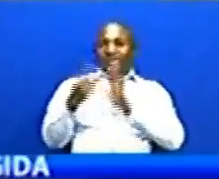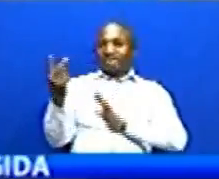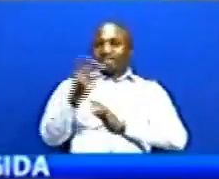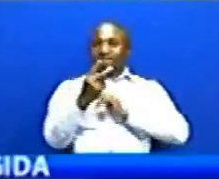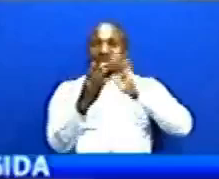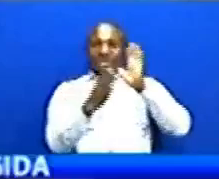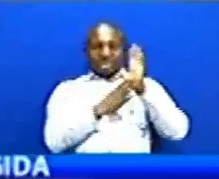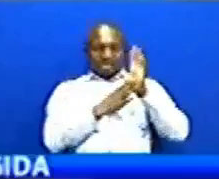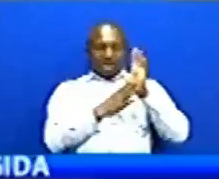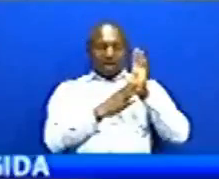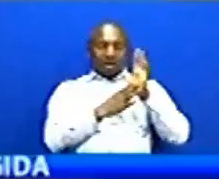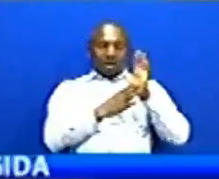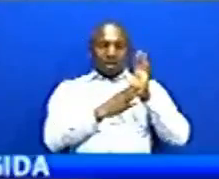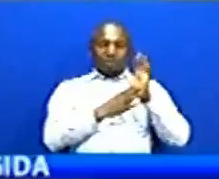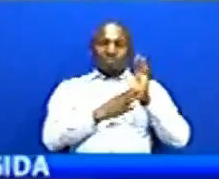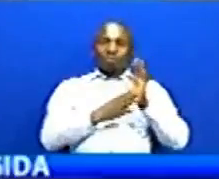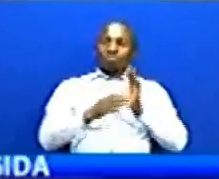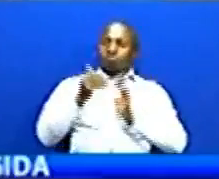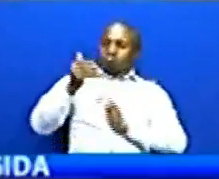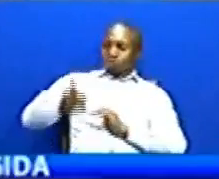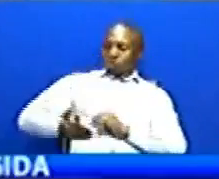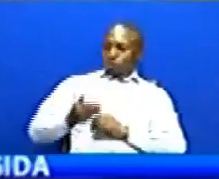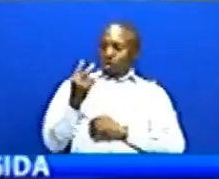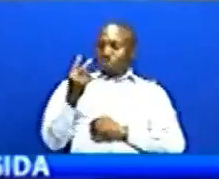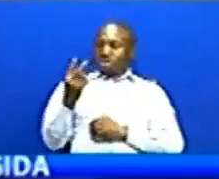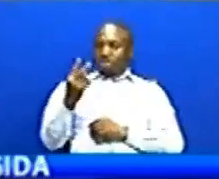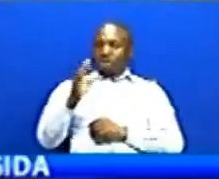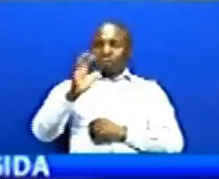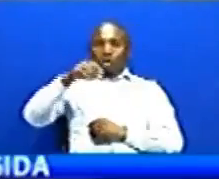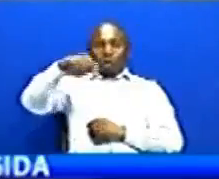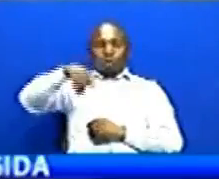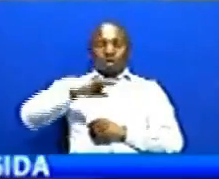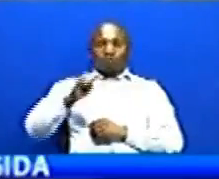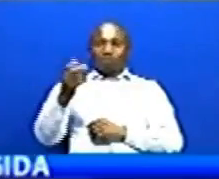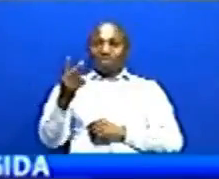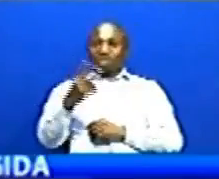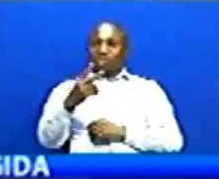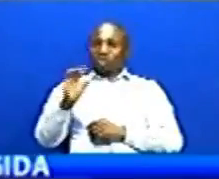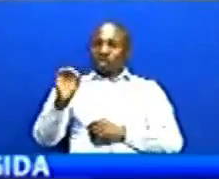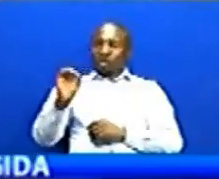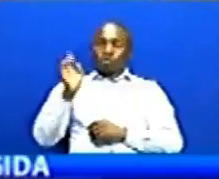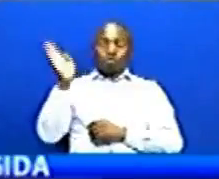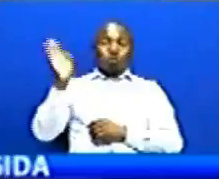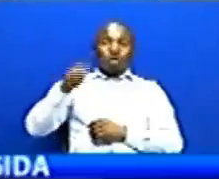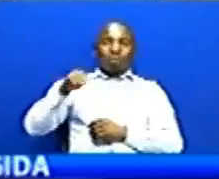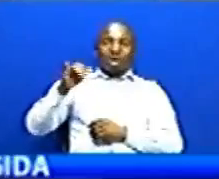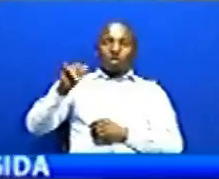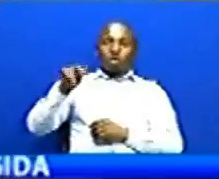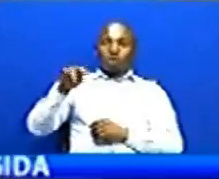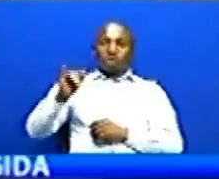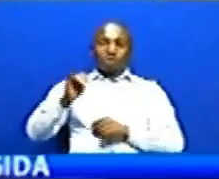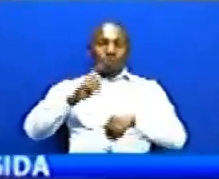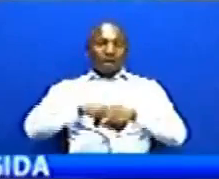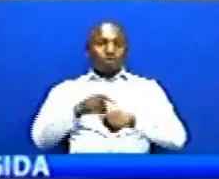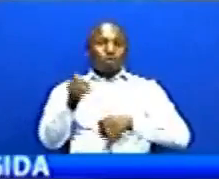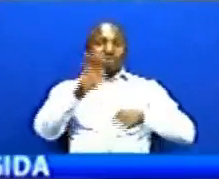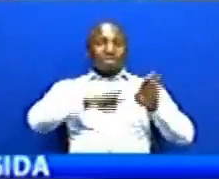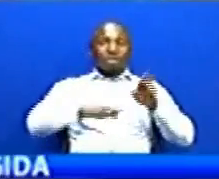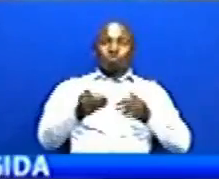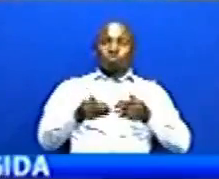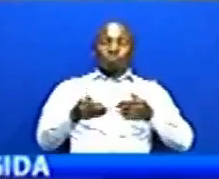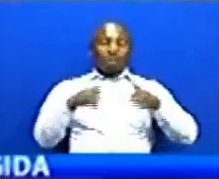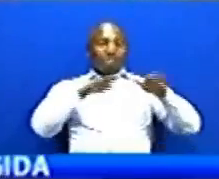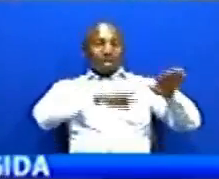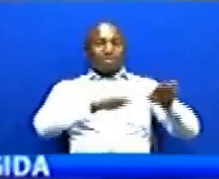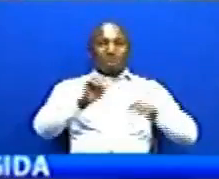aliyotoa tarehe 29 mwezi wa 2 mwaka 2020 kule Manyoni wakati wa mazishi ya marehemu Alex.